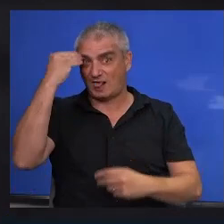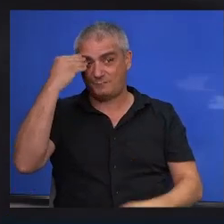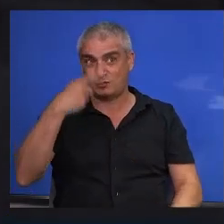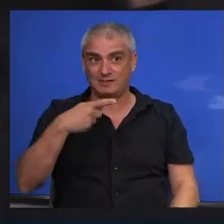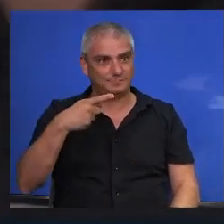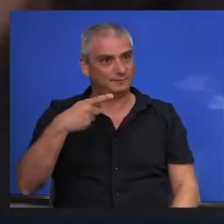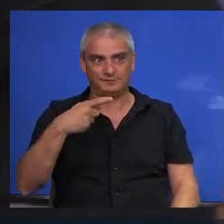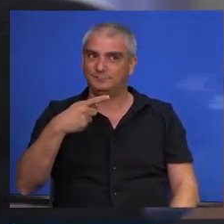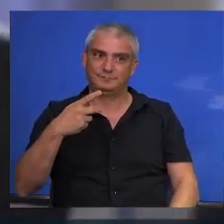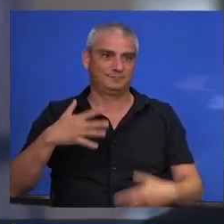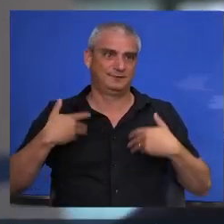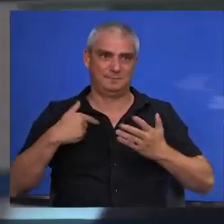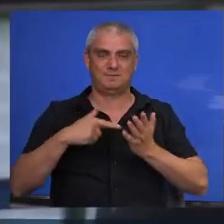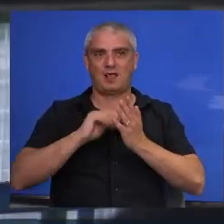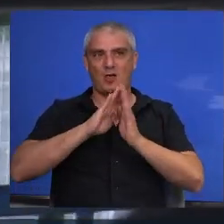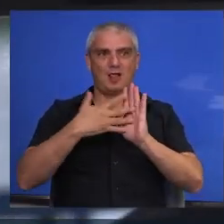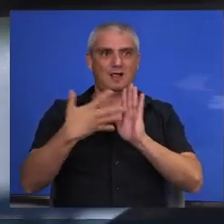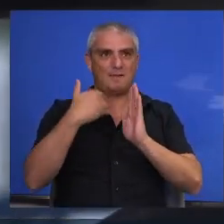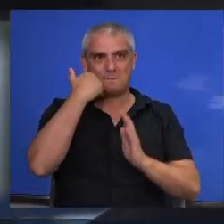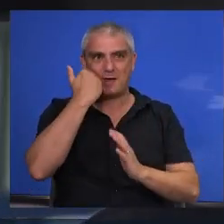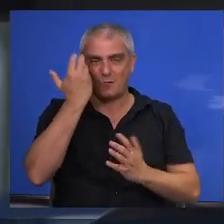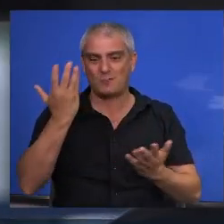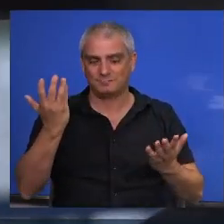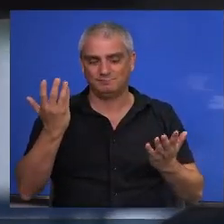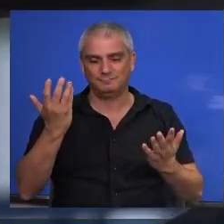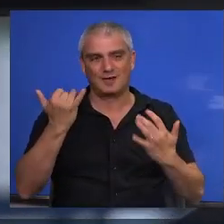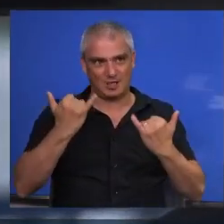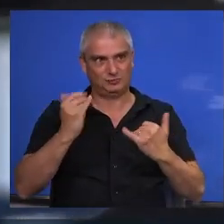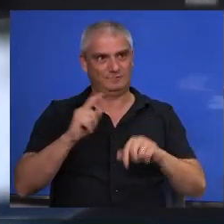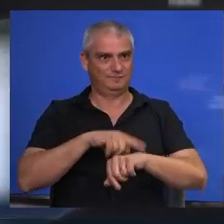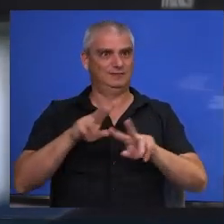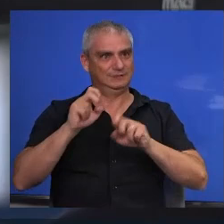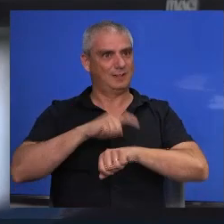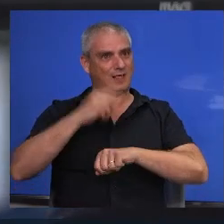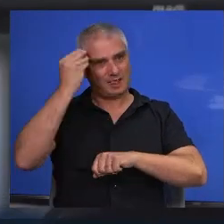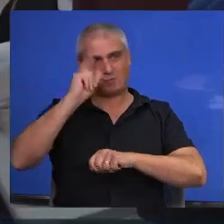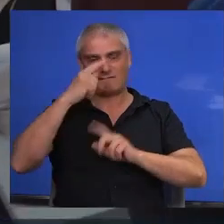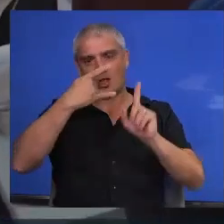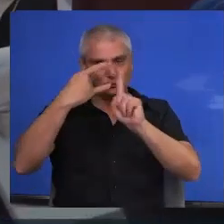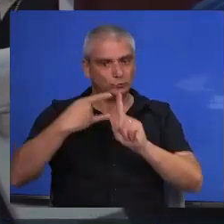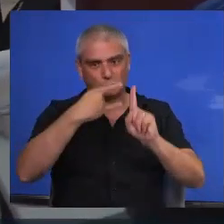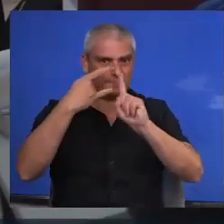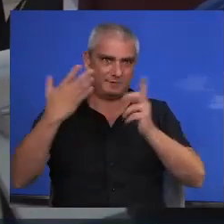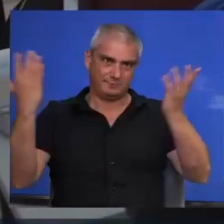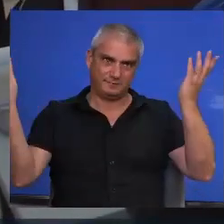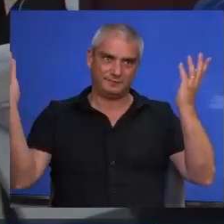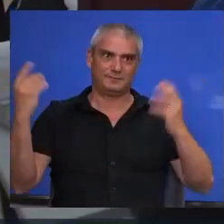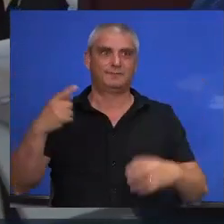אותי בגלל כל הבגרויות וזה, שעכשיו יש לי זמן ללמוד כמו שצריך ולא כמו מהזומי וזה. A, B